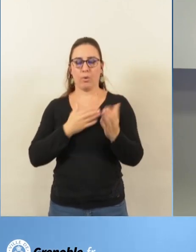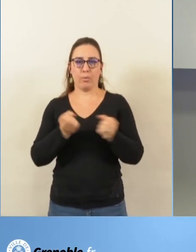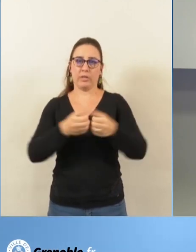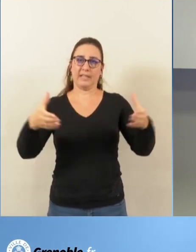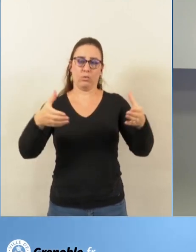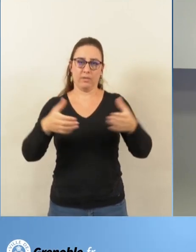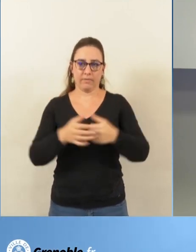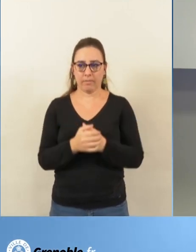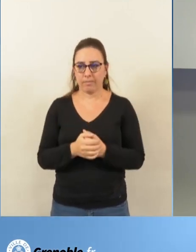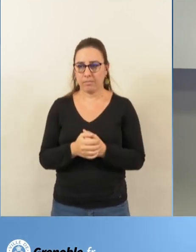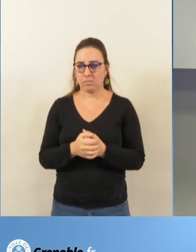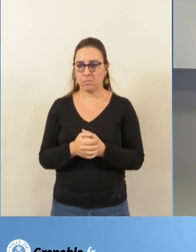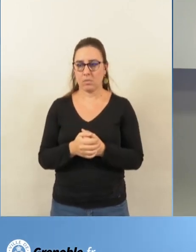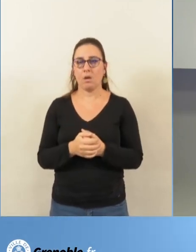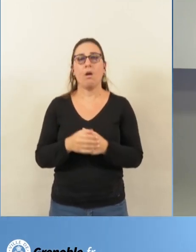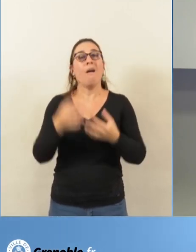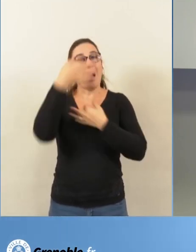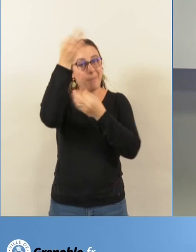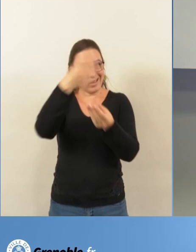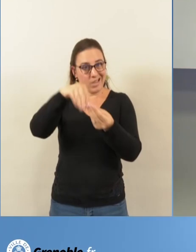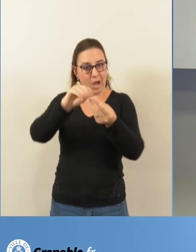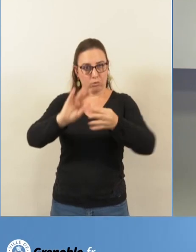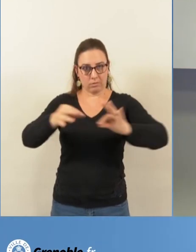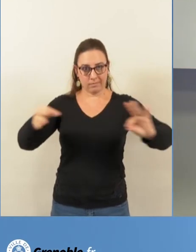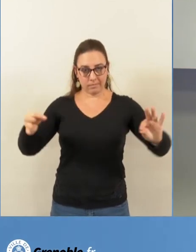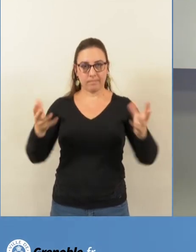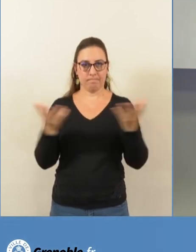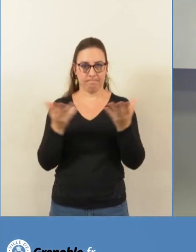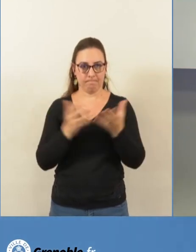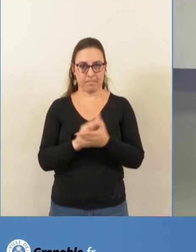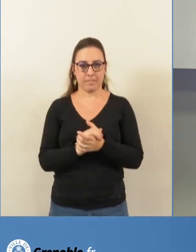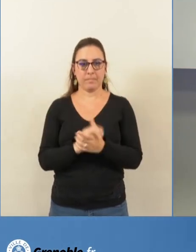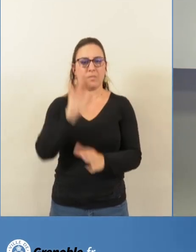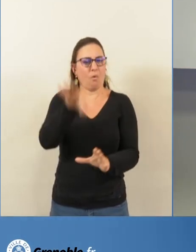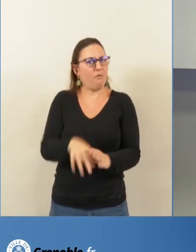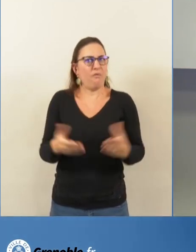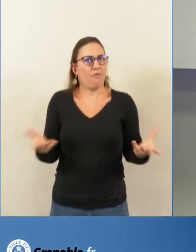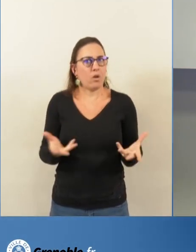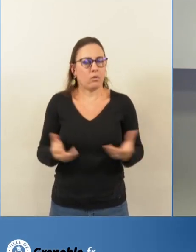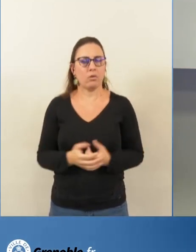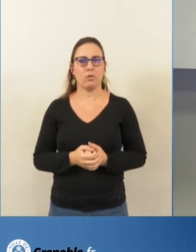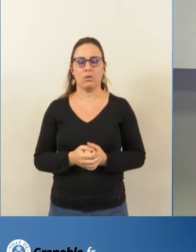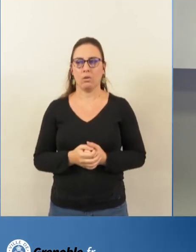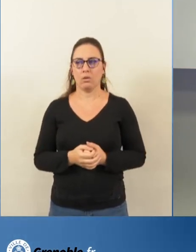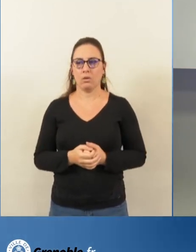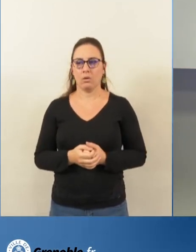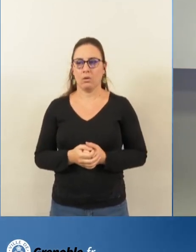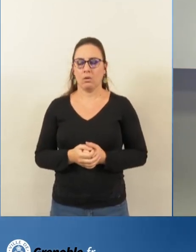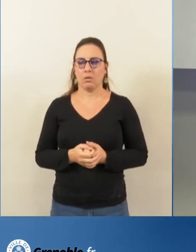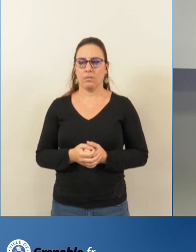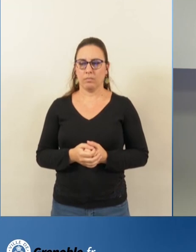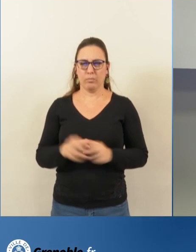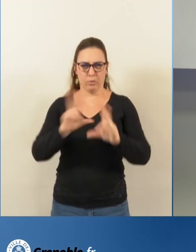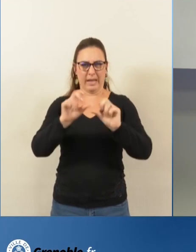pour préciser ce qui est voté donc que ce soit plus